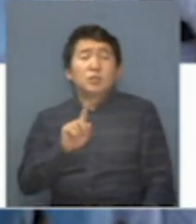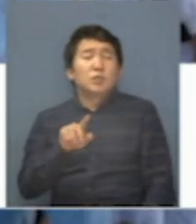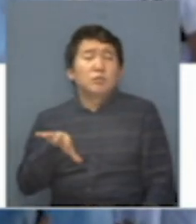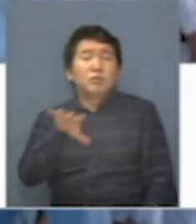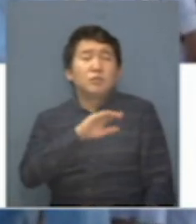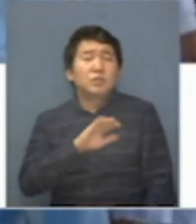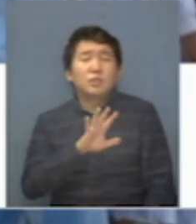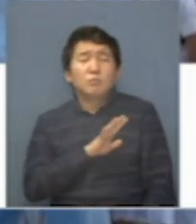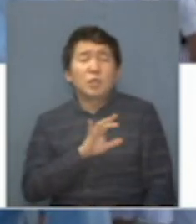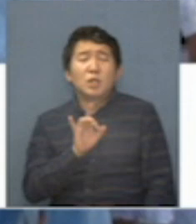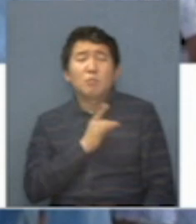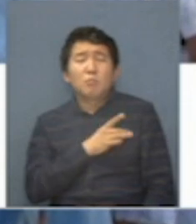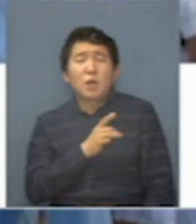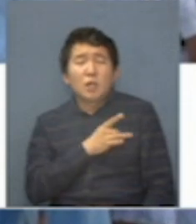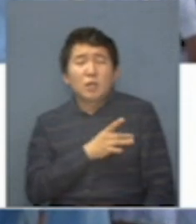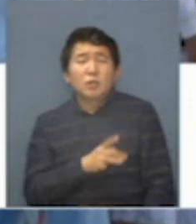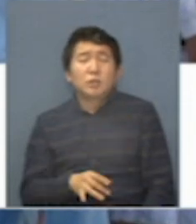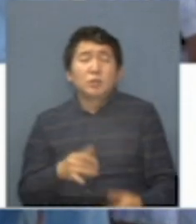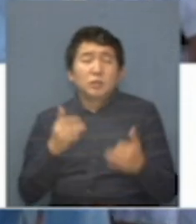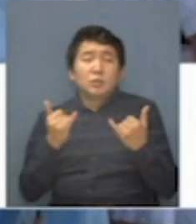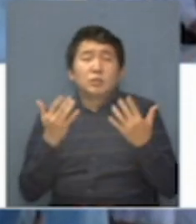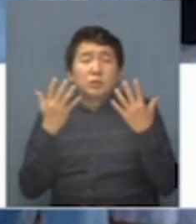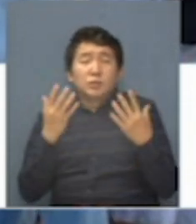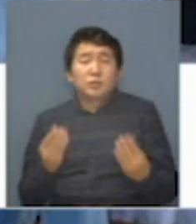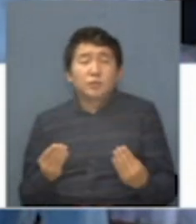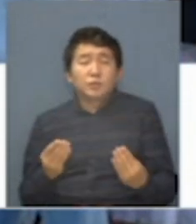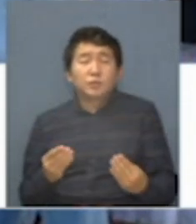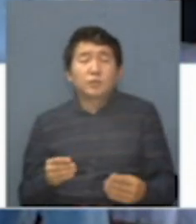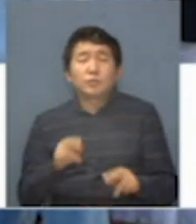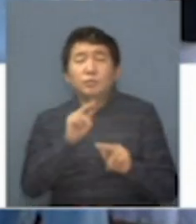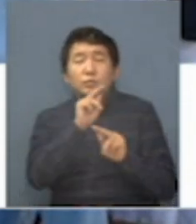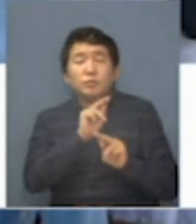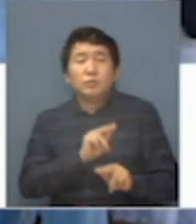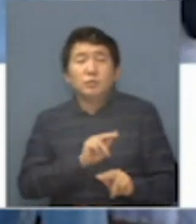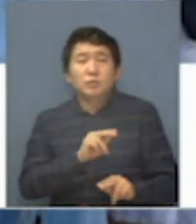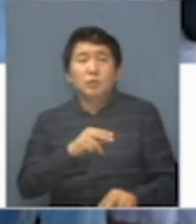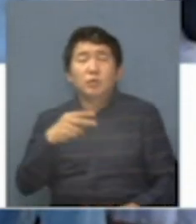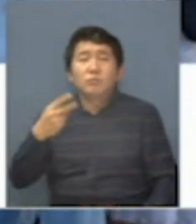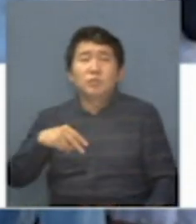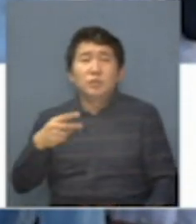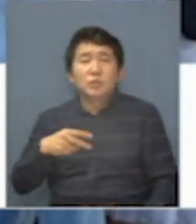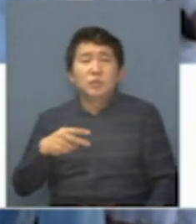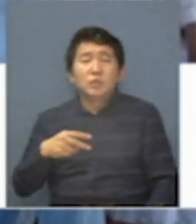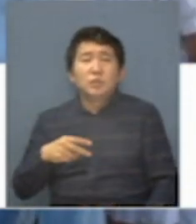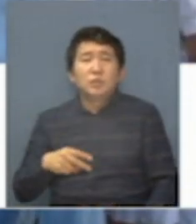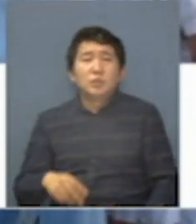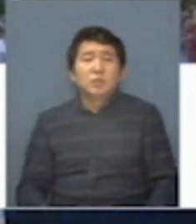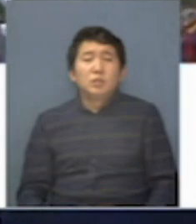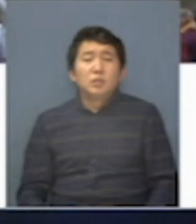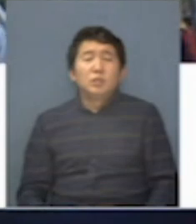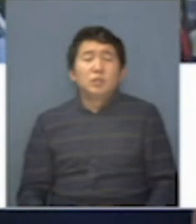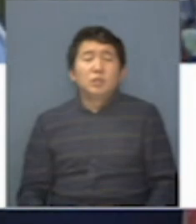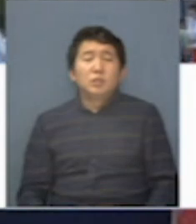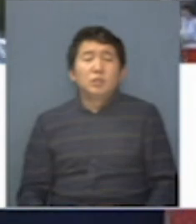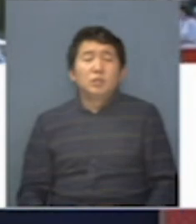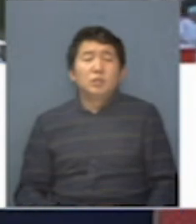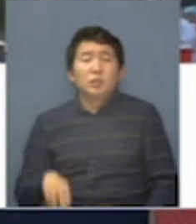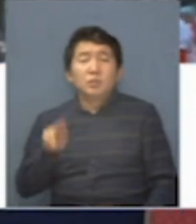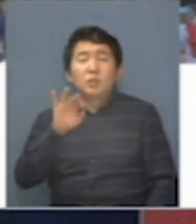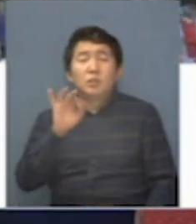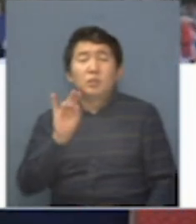белом. Всего у нас на сегодняшний день на зонах работают около 20 интерактивных зон. Праздничный